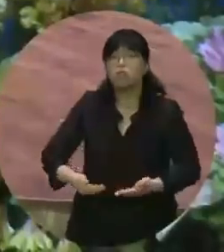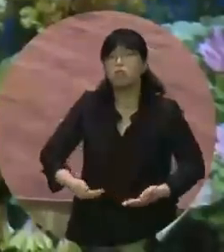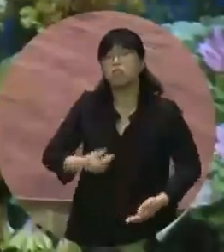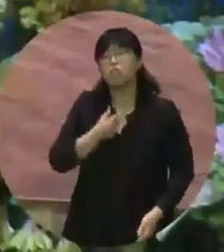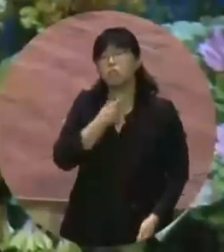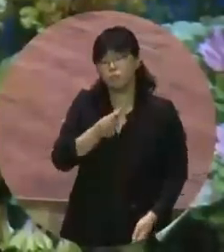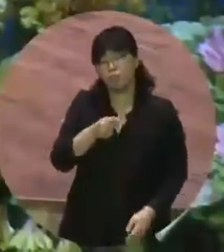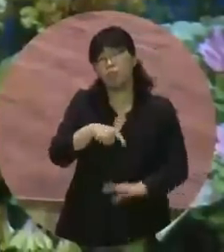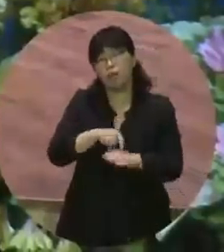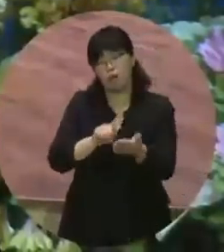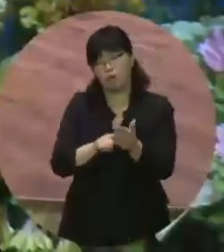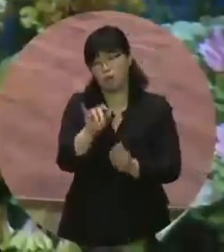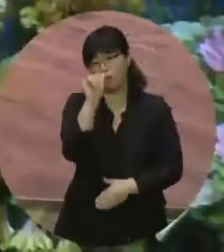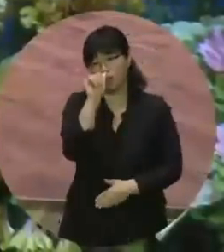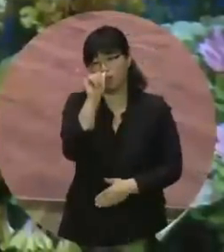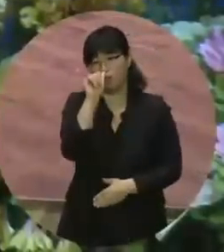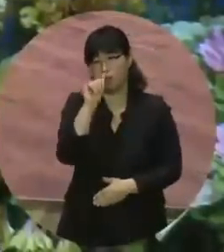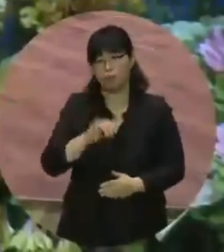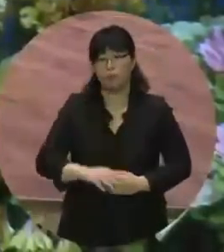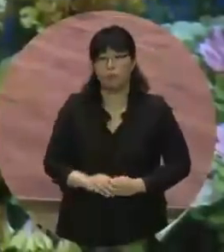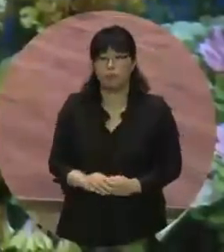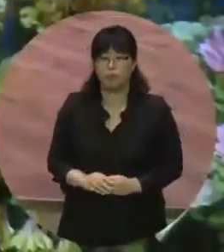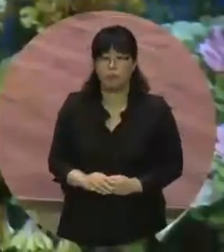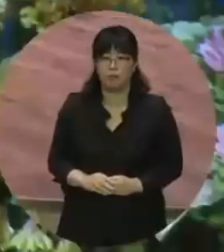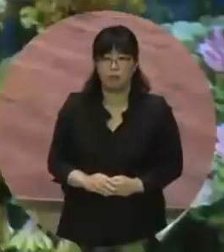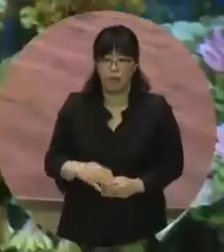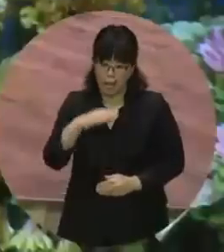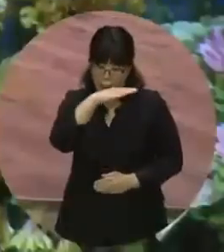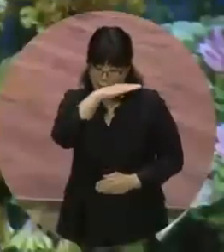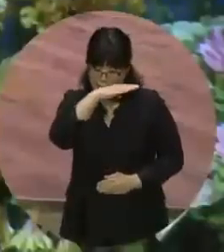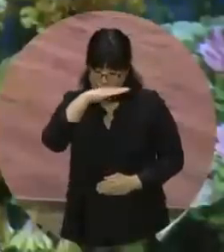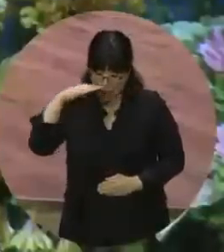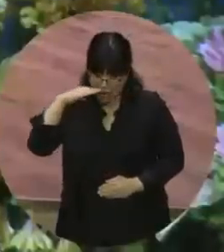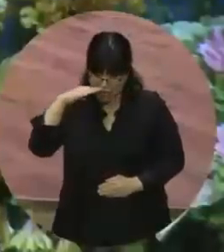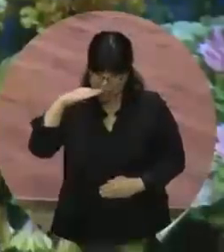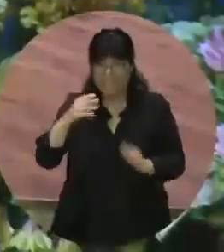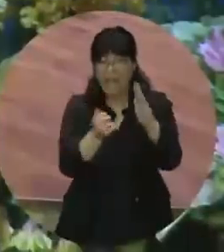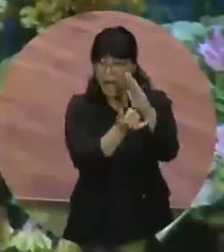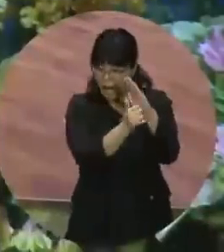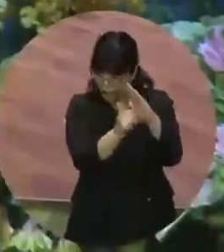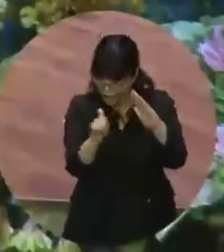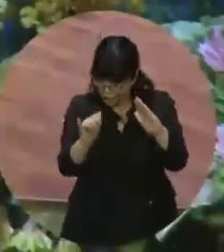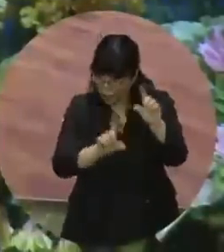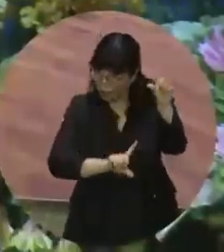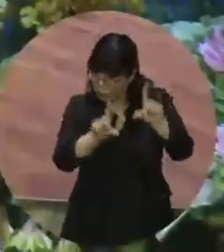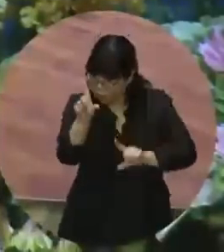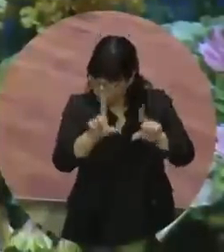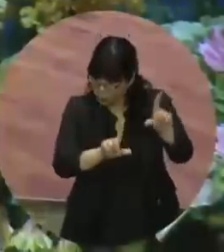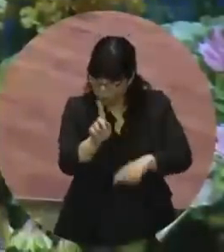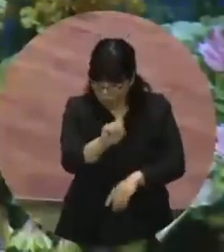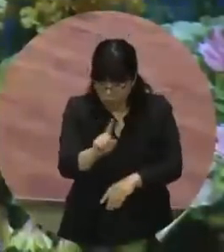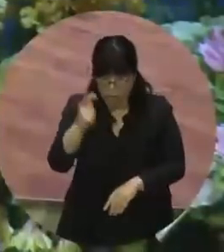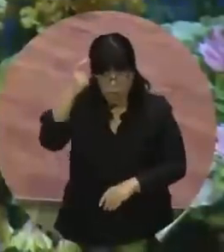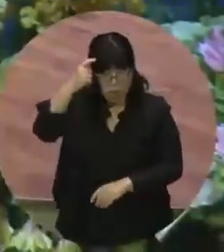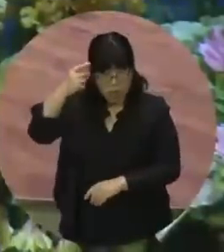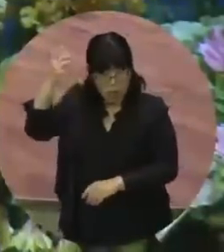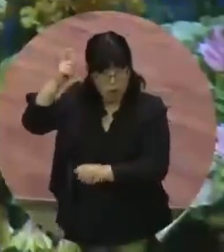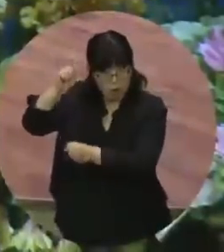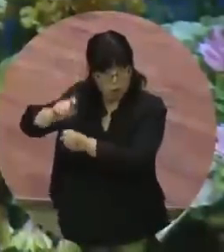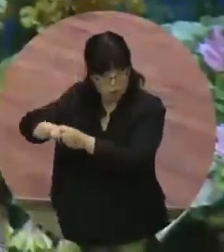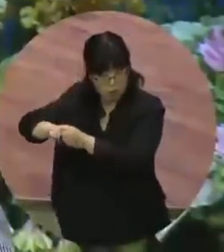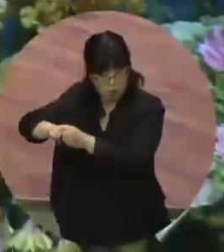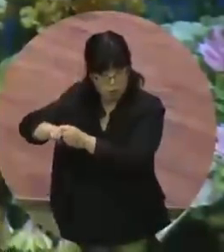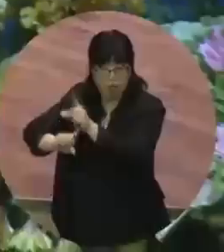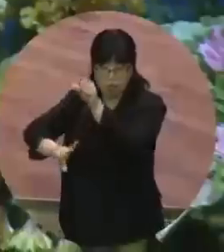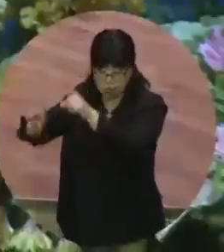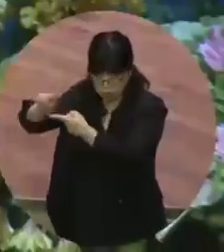올바른 영적 시각을 가진 가정이에요. 영적 시각. 영적으로 다 해석해. 영적으로 봐라. 사울 일이